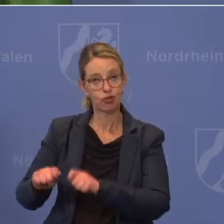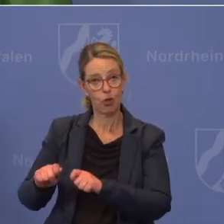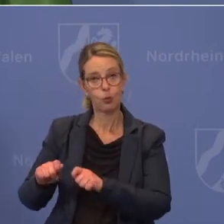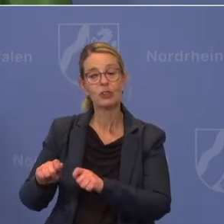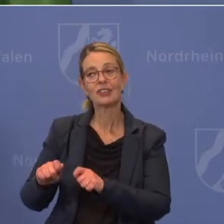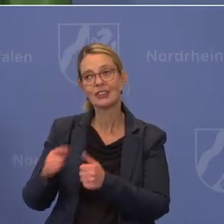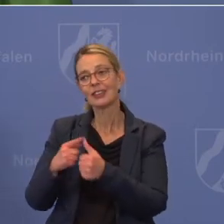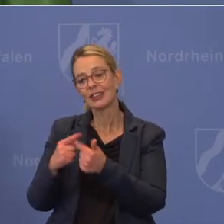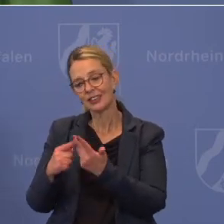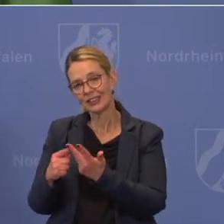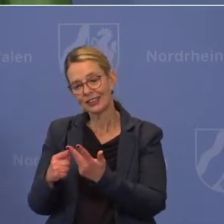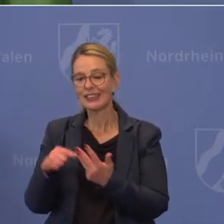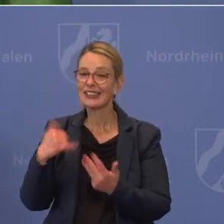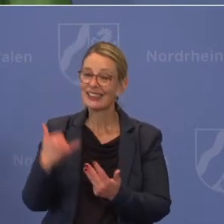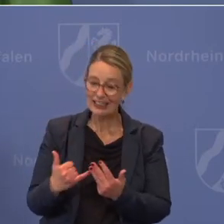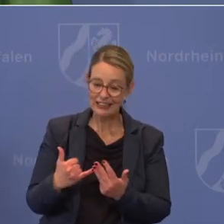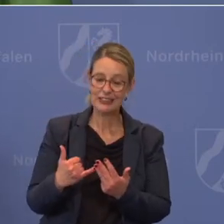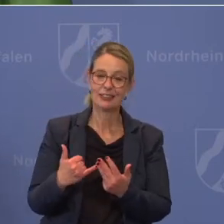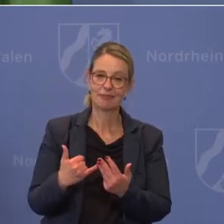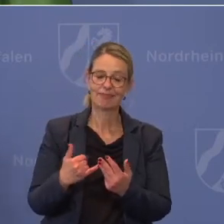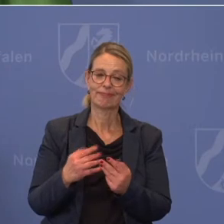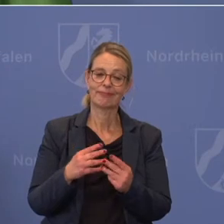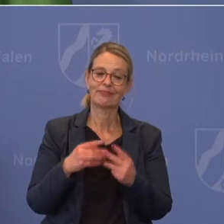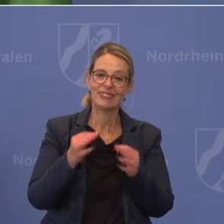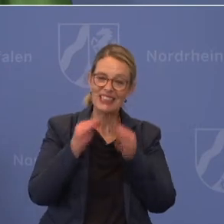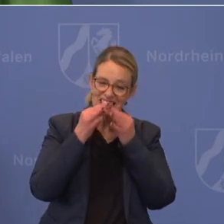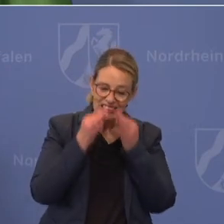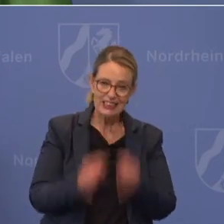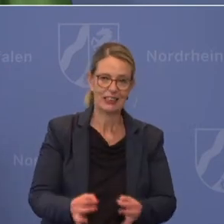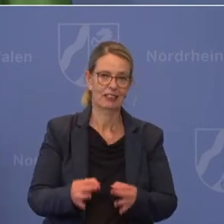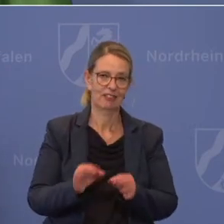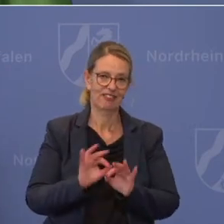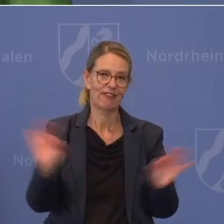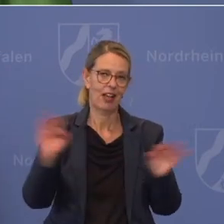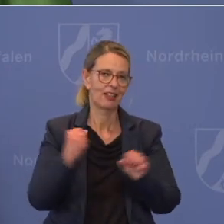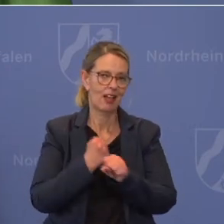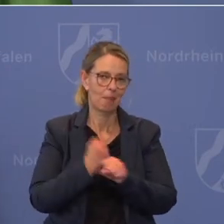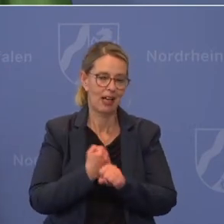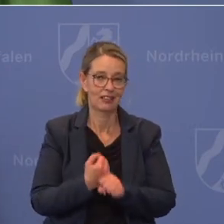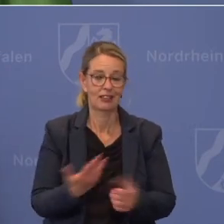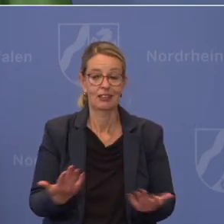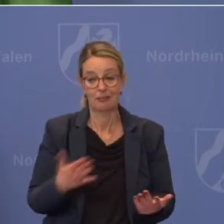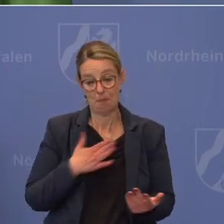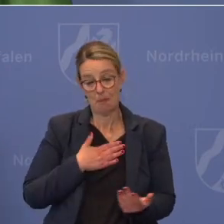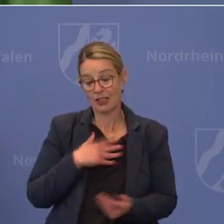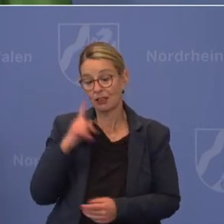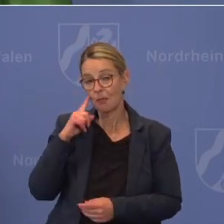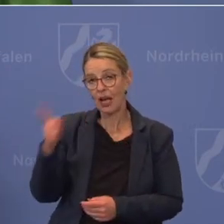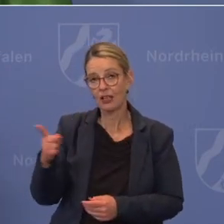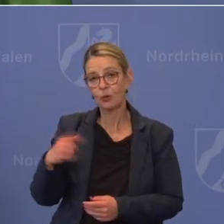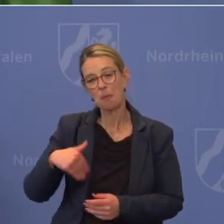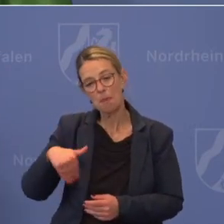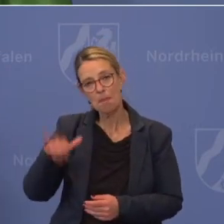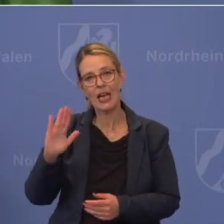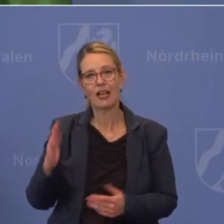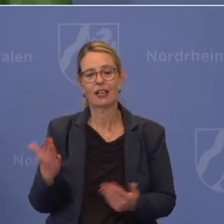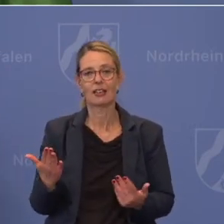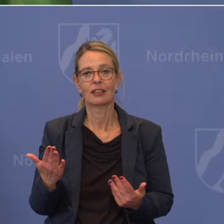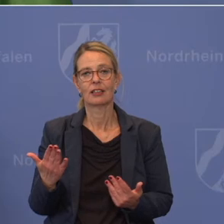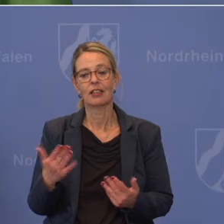einiges, aber jetzt wird es natürlich darum gehen, dass wir so konkret wie möglich werden. Wir brauchen aus meiner Sicht ein ambitioniertes